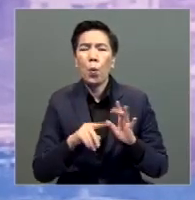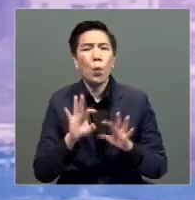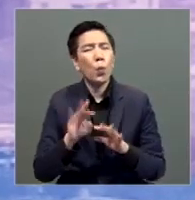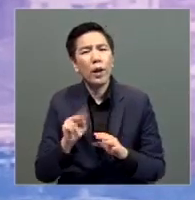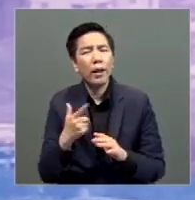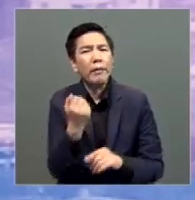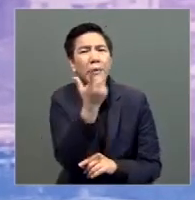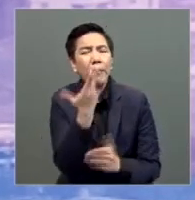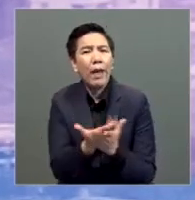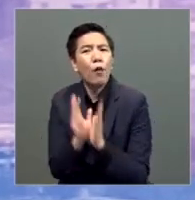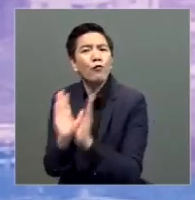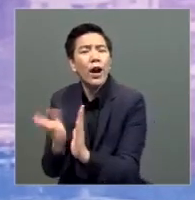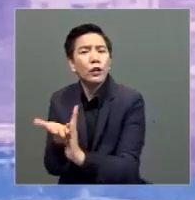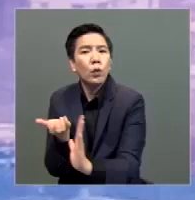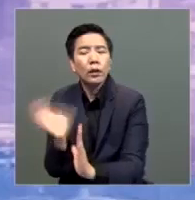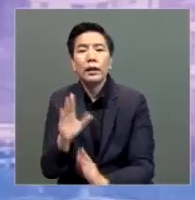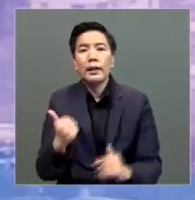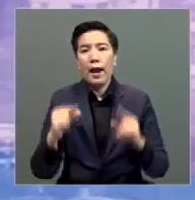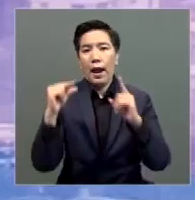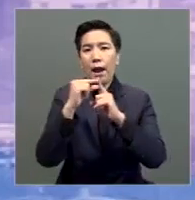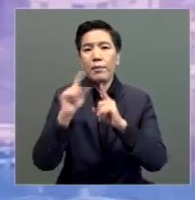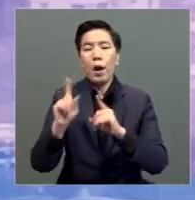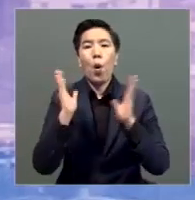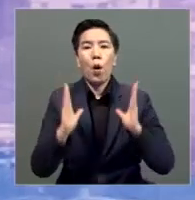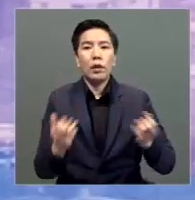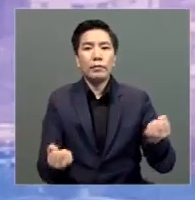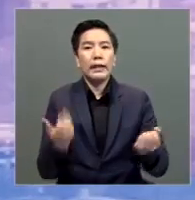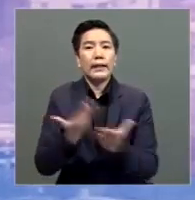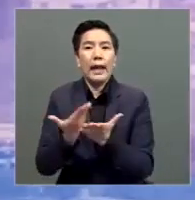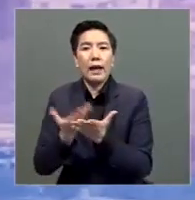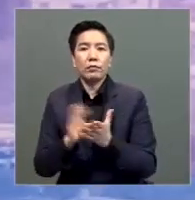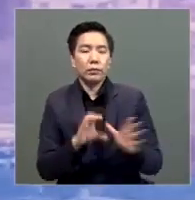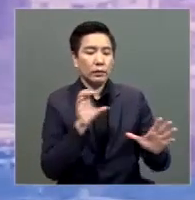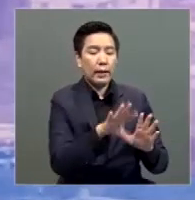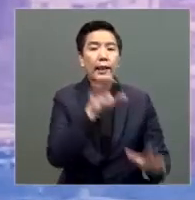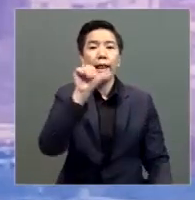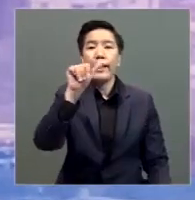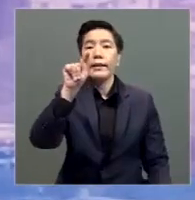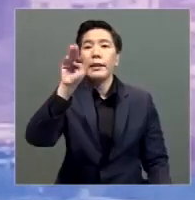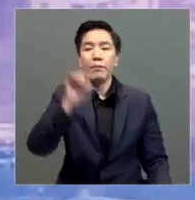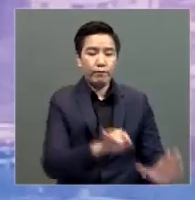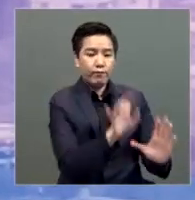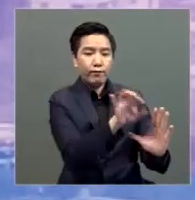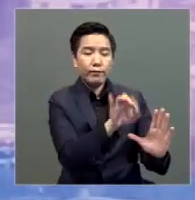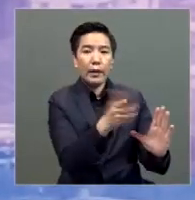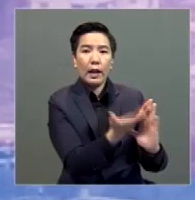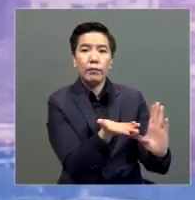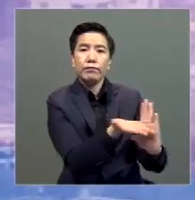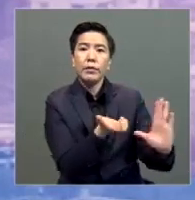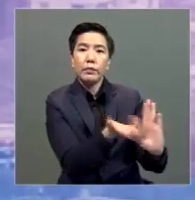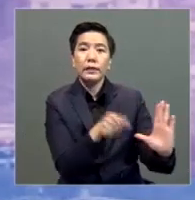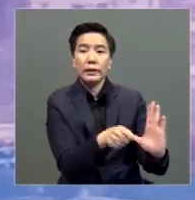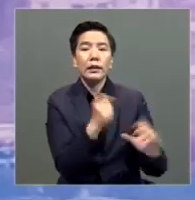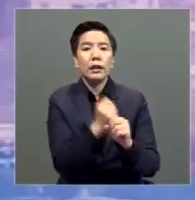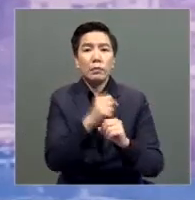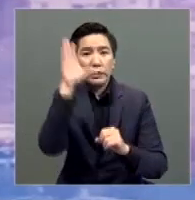ตอนตีสามไม่ใช่ครับคำนี้หมายถึงพวกที่ขับรถเอาเงินไปเติมในตู้ ATM ซึ่งก็